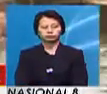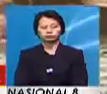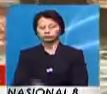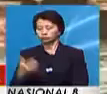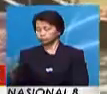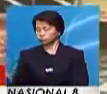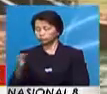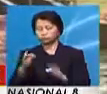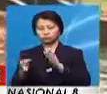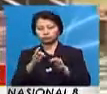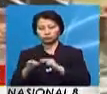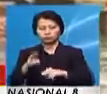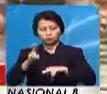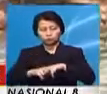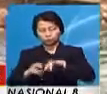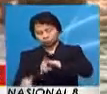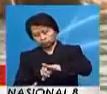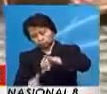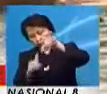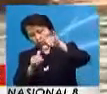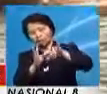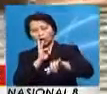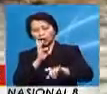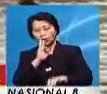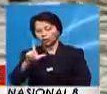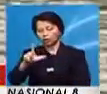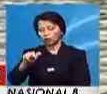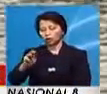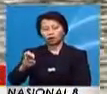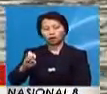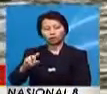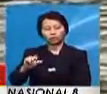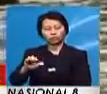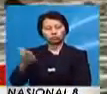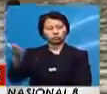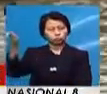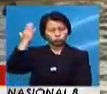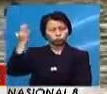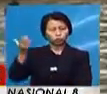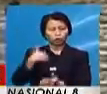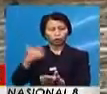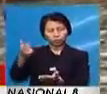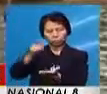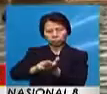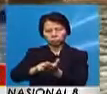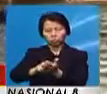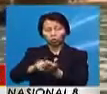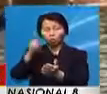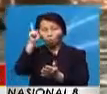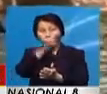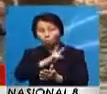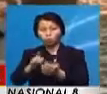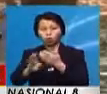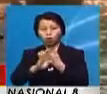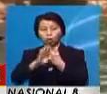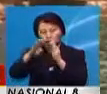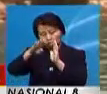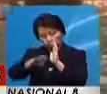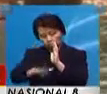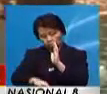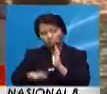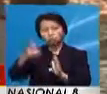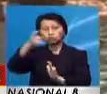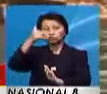Beliau mengulas kedudukan paras air empangan Labong yang sebelum ini dilaporkan berada di paras kritikal ekoran cuaca panas